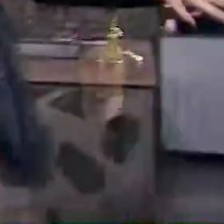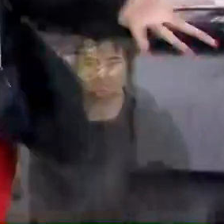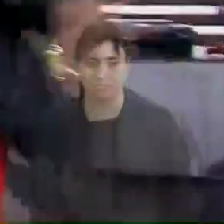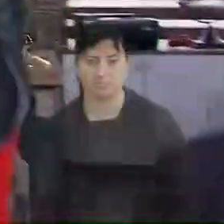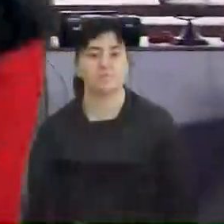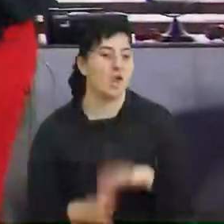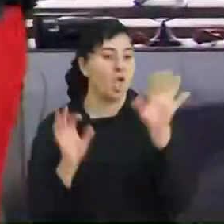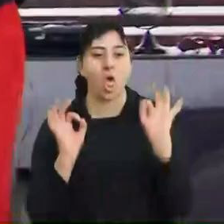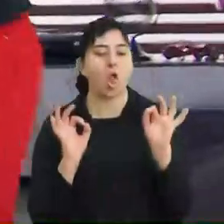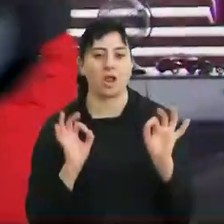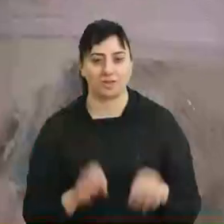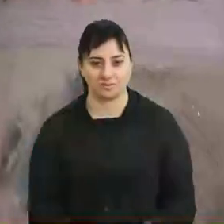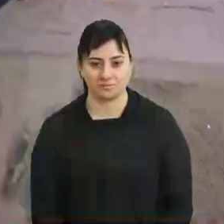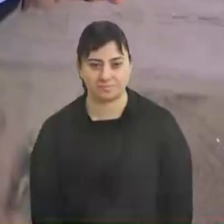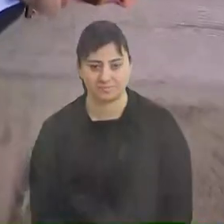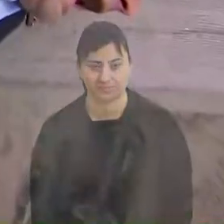geldi. Adettendir.